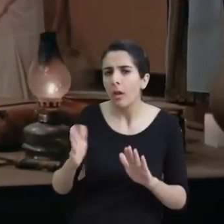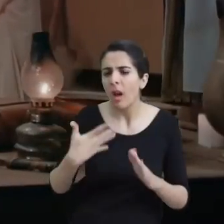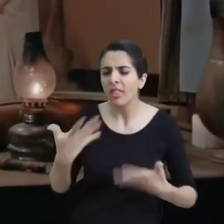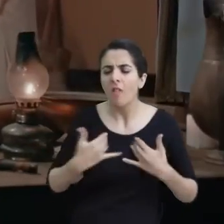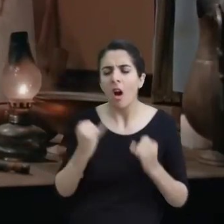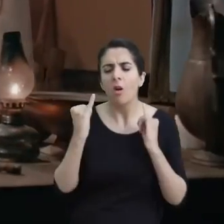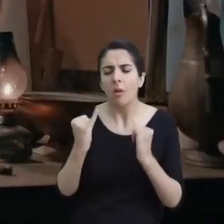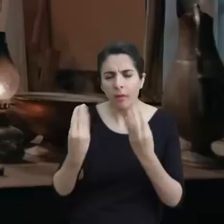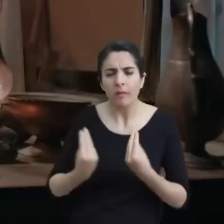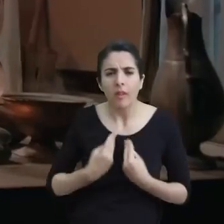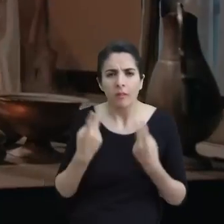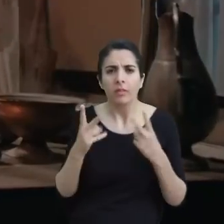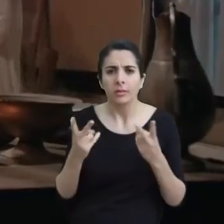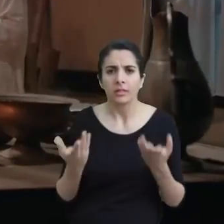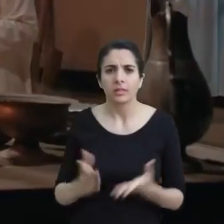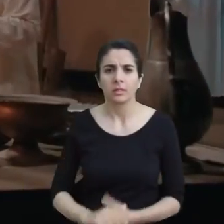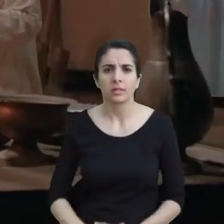Bana öyle davran.